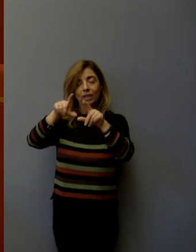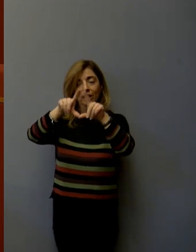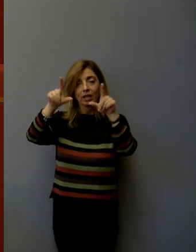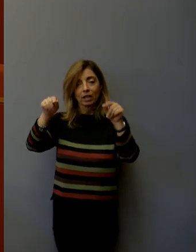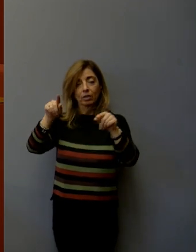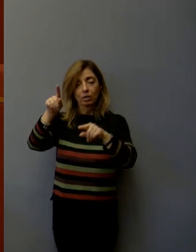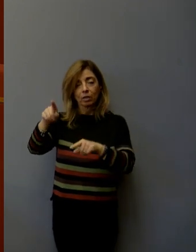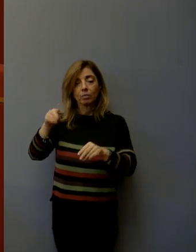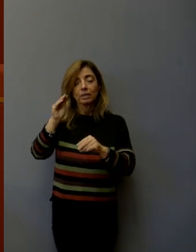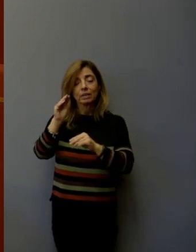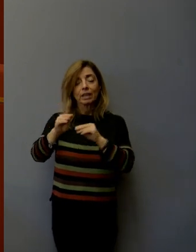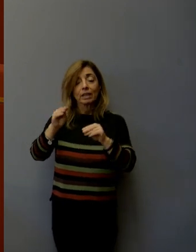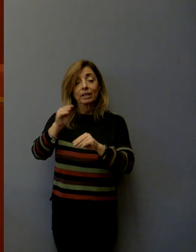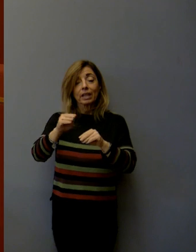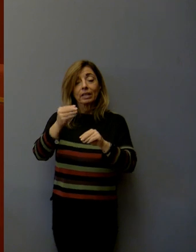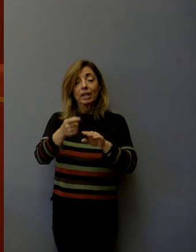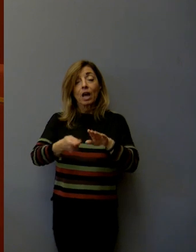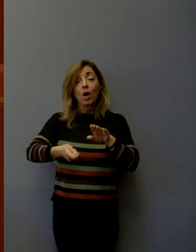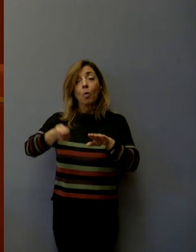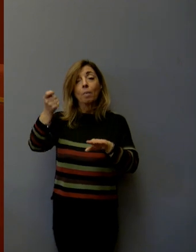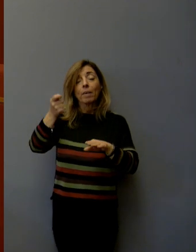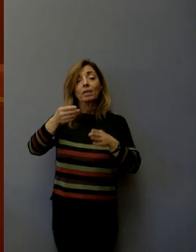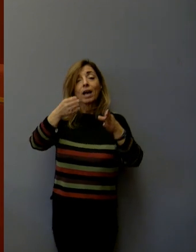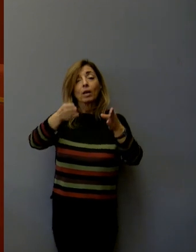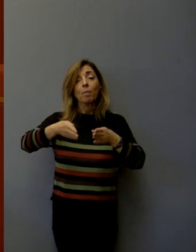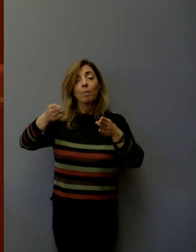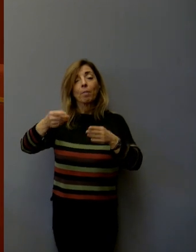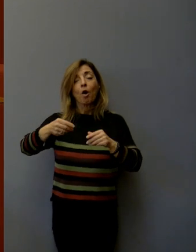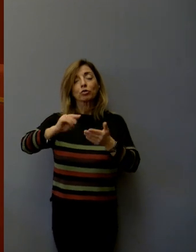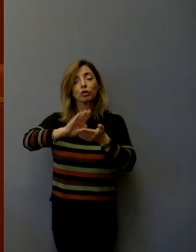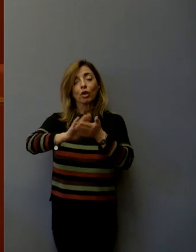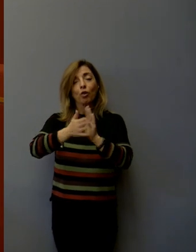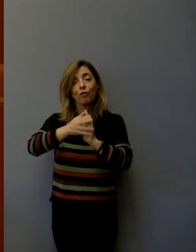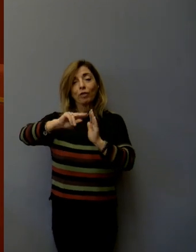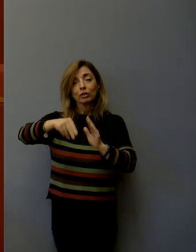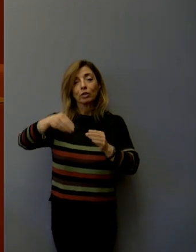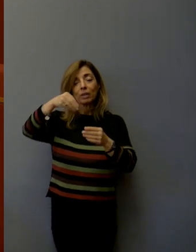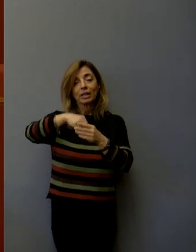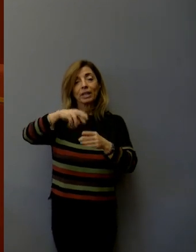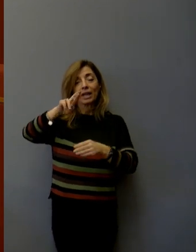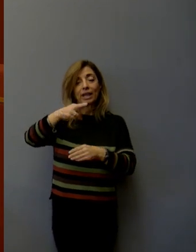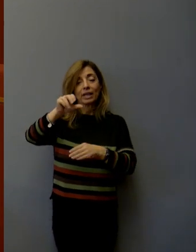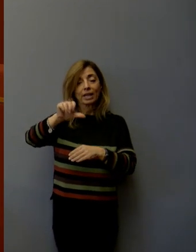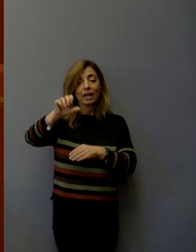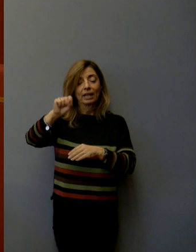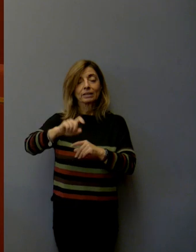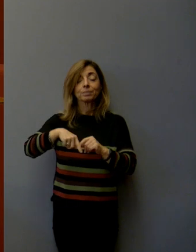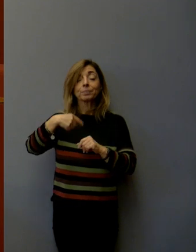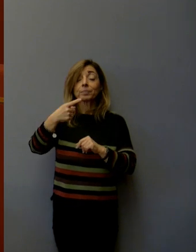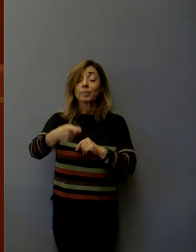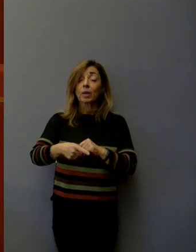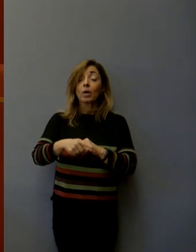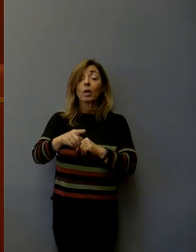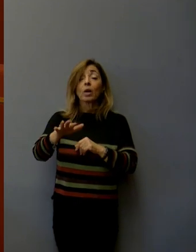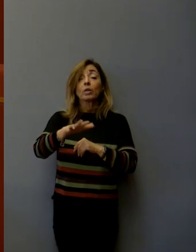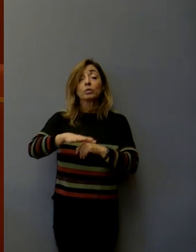prevedere un aumento dei posti condizionati con il comune nel RSA 4 1988 ripristinare sgambatura cani nei giardini di taravacci a Borgoratti